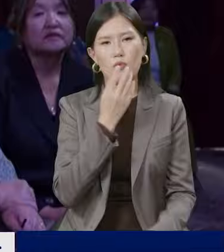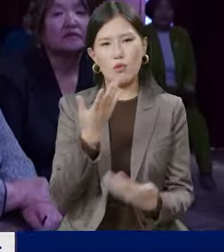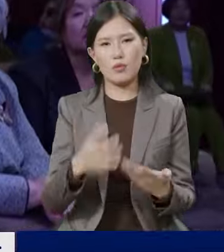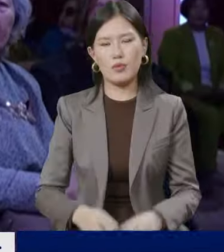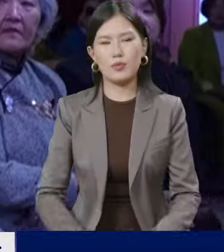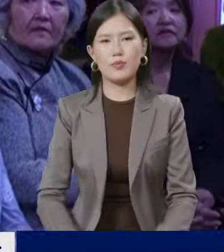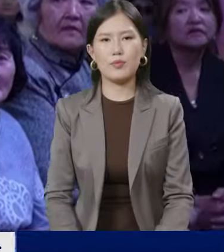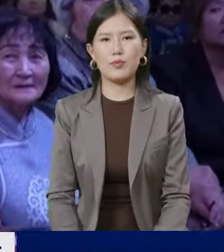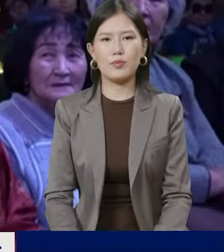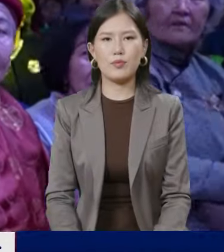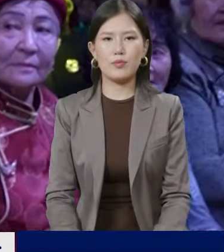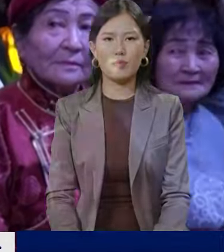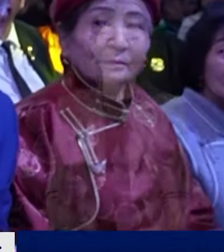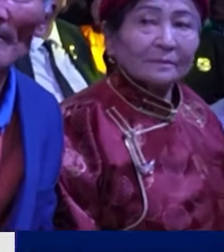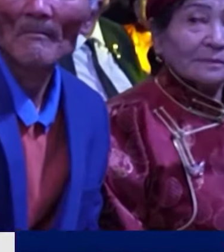танилцууллаа.